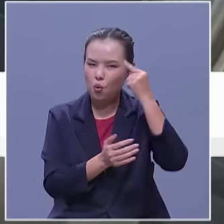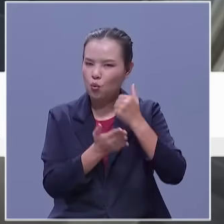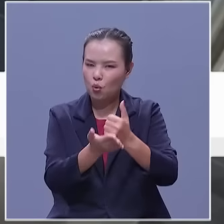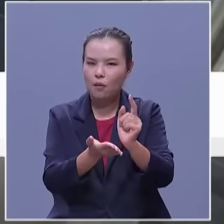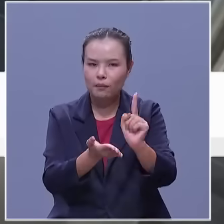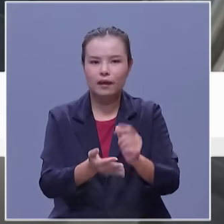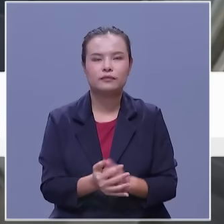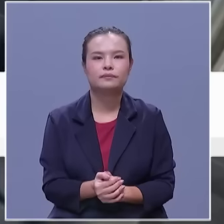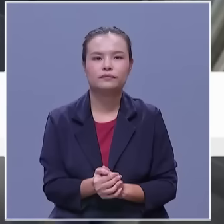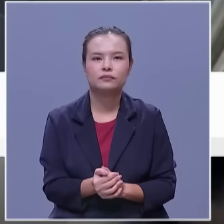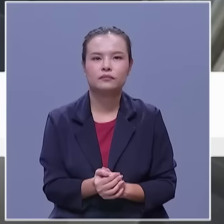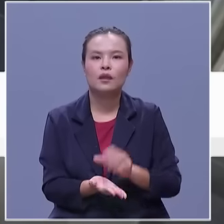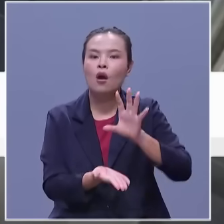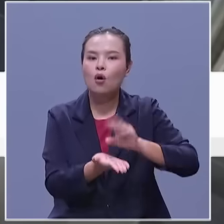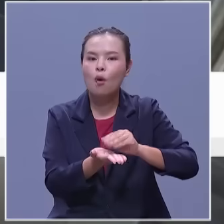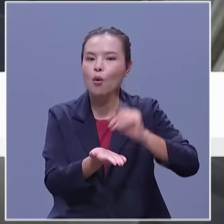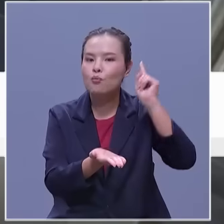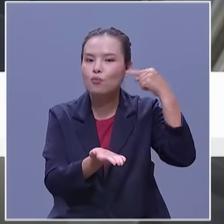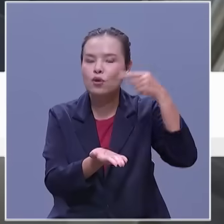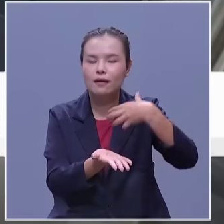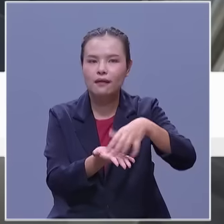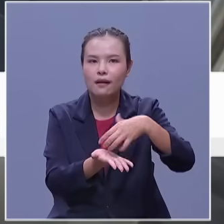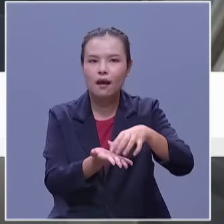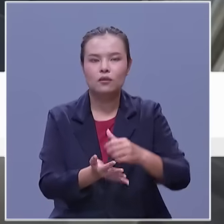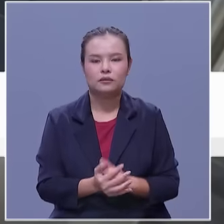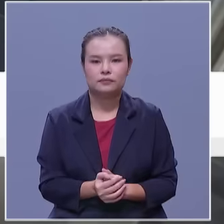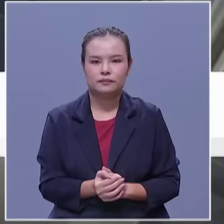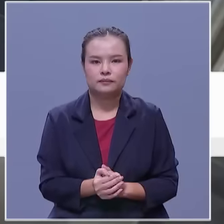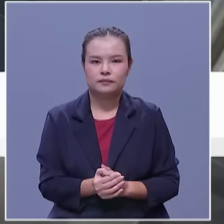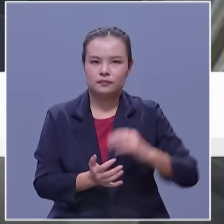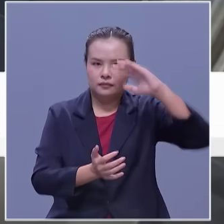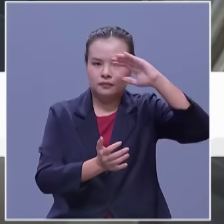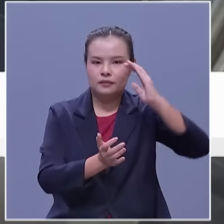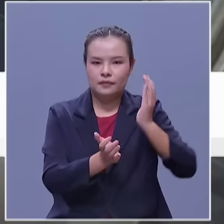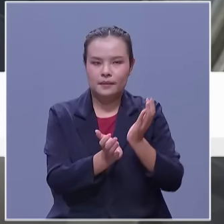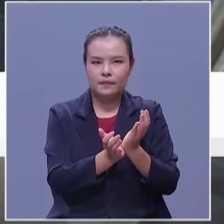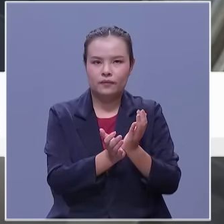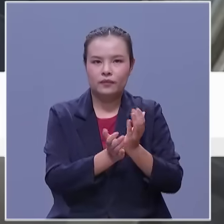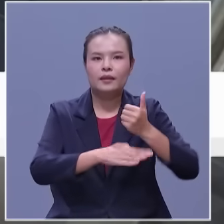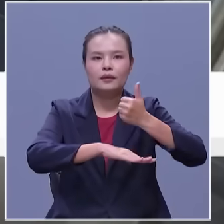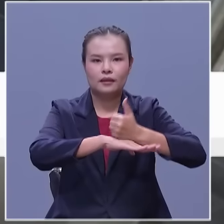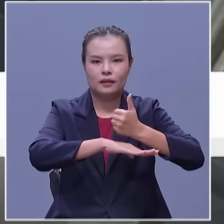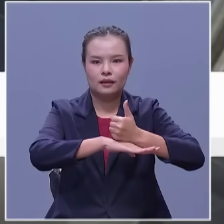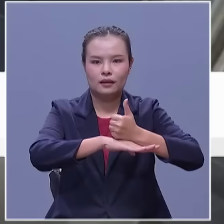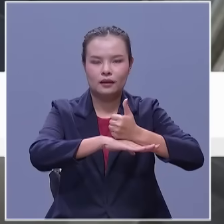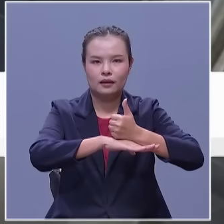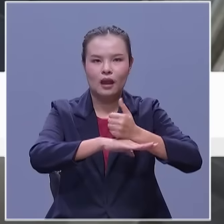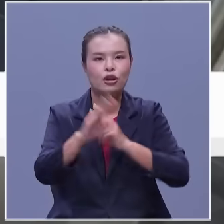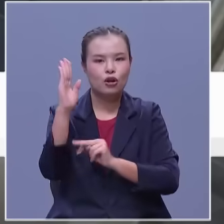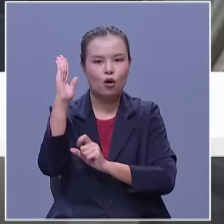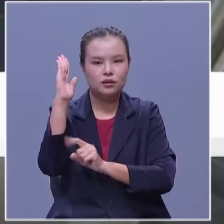หรือไม่แล้วจากข้อมูลของไหมเนี่ยทางด้านของพล.ตำรวจตรีสมชายซื่อต่อตระกูลนะครับผู้บังคับการตำรวจภูธร